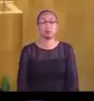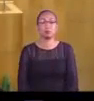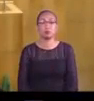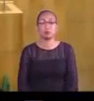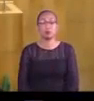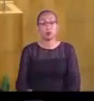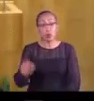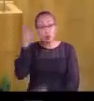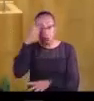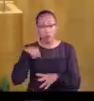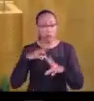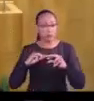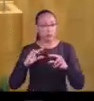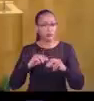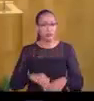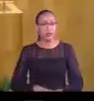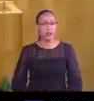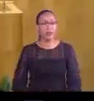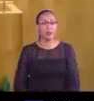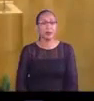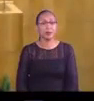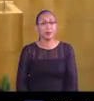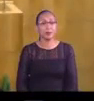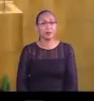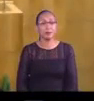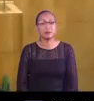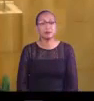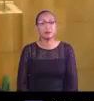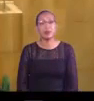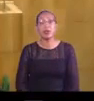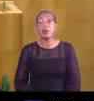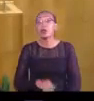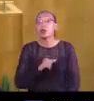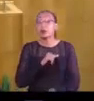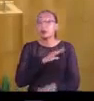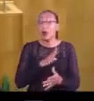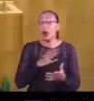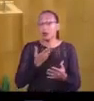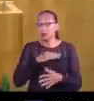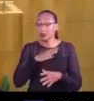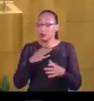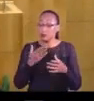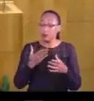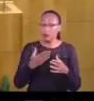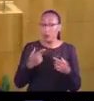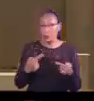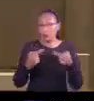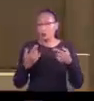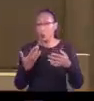Pourquoi? D'abord, je m'explique, parce que c'est peu habituel qu'un responsable de l'opposition commence comme cela. c'est vrai.